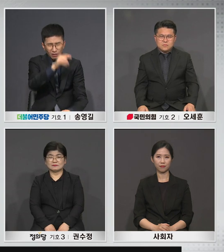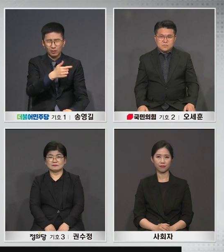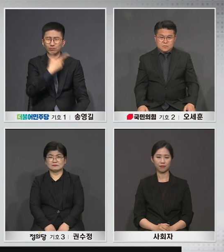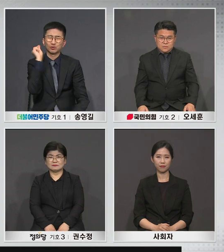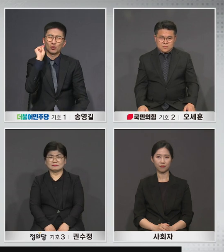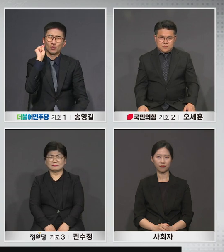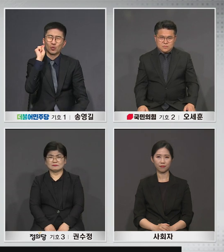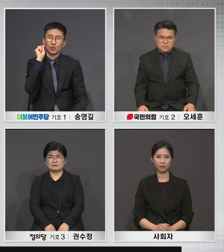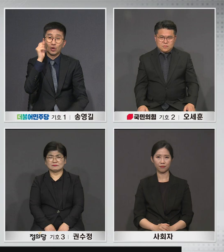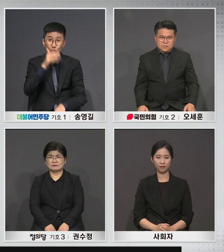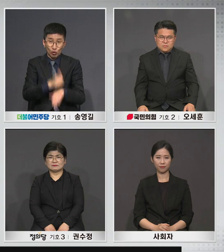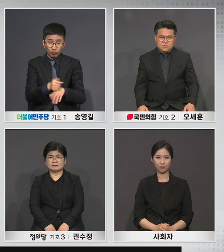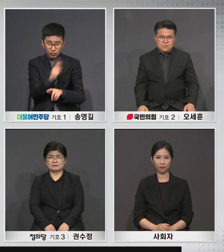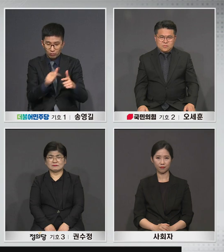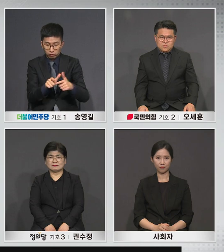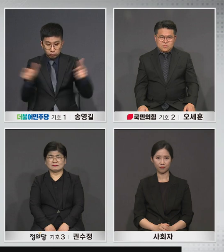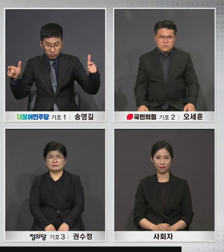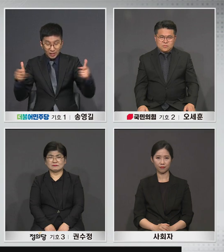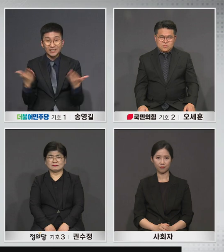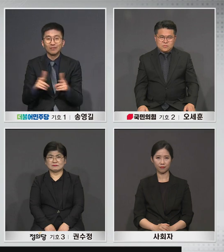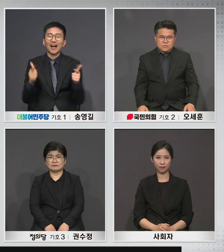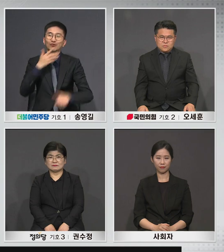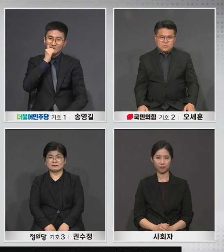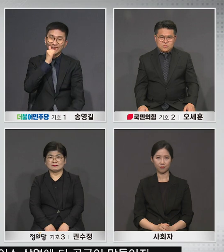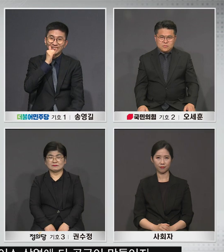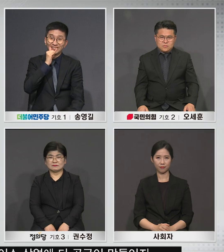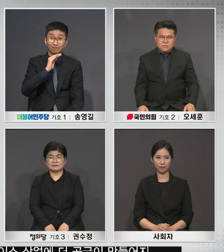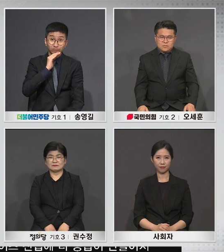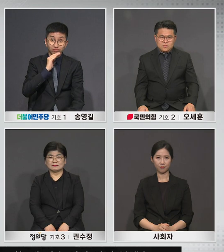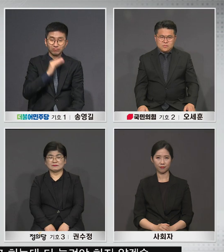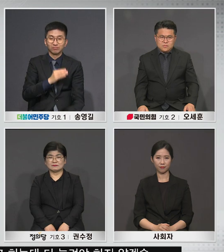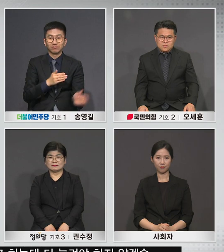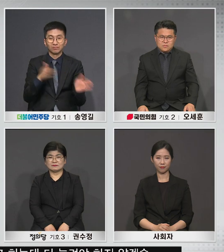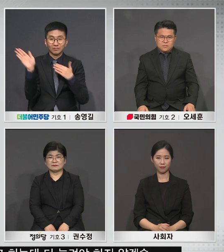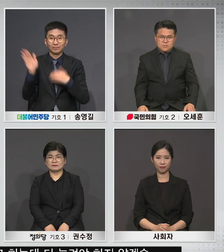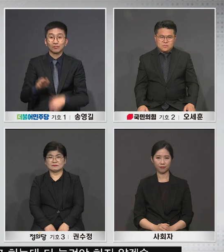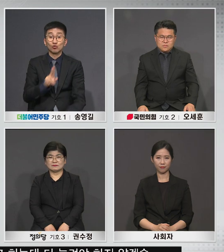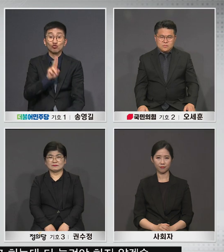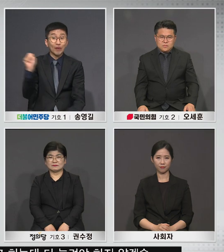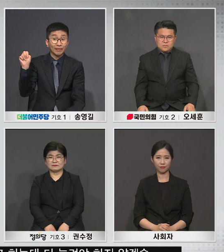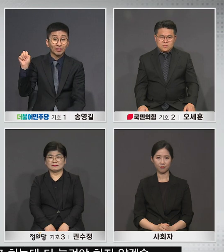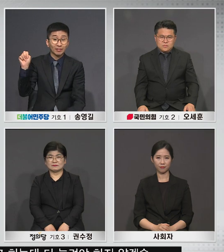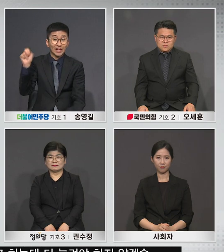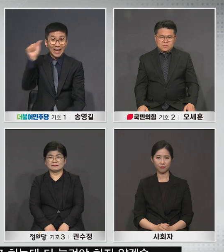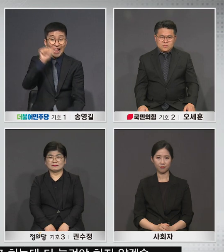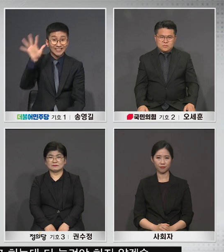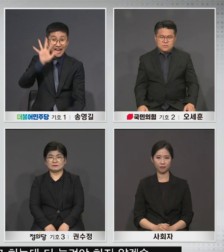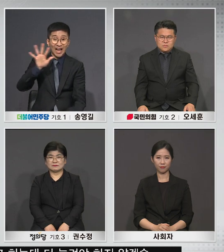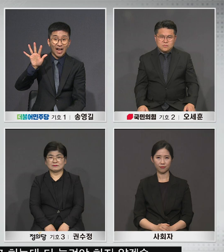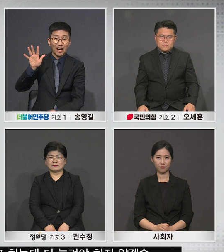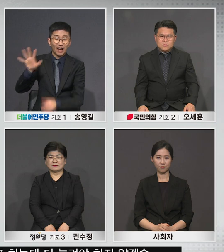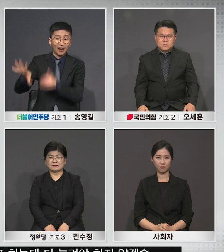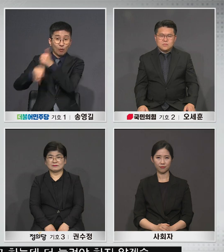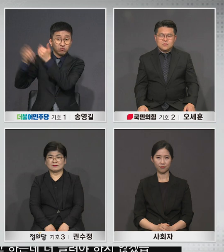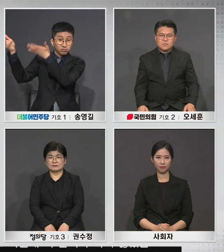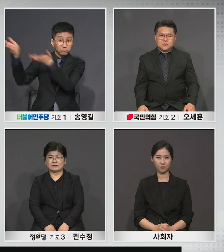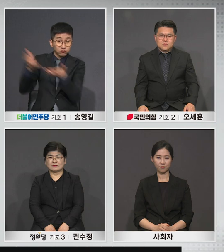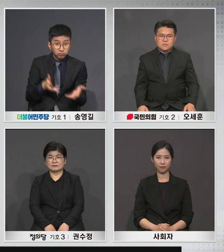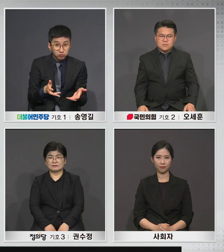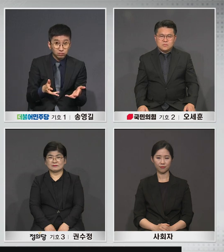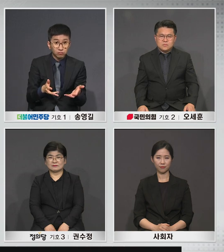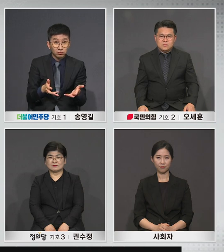그래야 일자리가 만들어지지 않겠습니까? 그리고 이 UN본부는 오세훈 후보가 유치를 잘할 수 있는 게 아니라